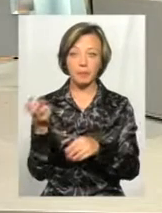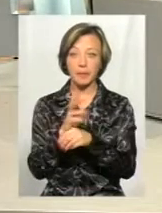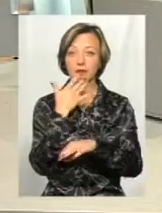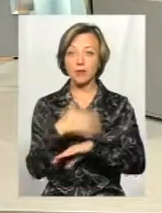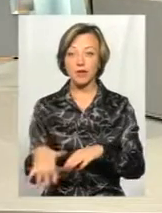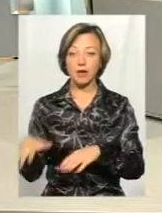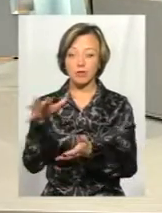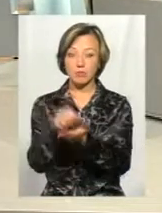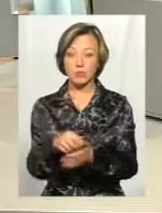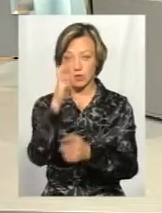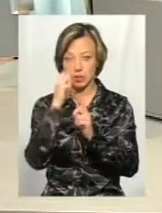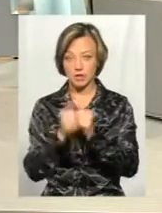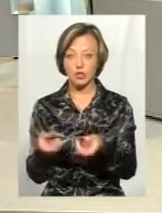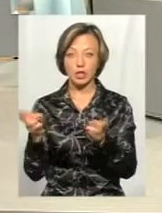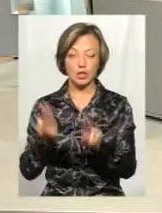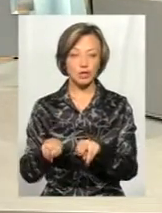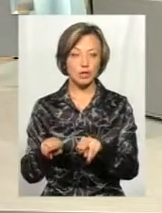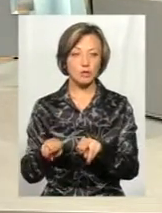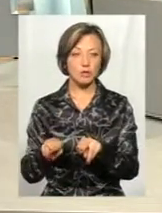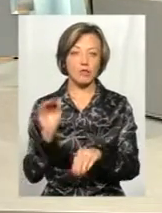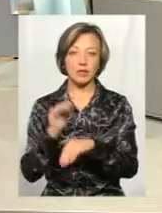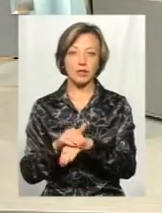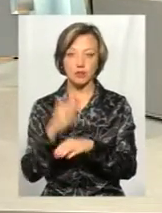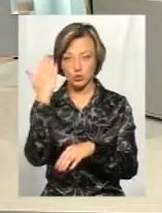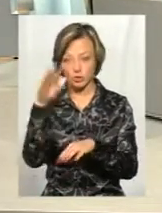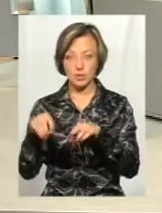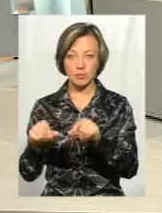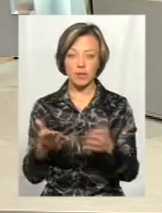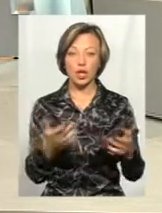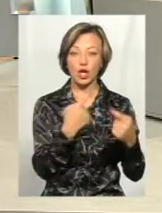куплять всю державу, і, власне, тоді ми залишимось фактично на чужій землі.